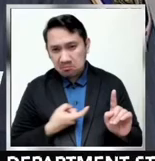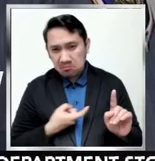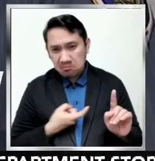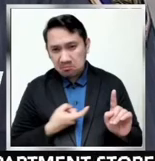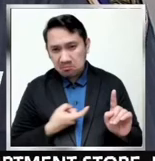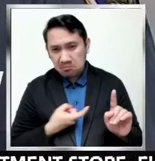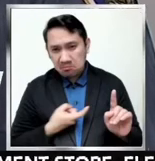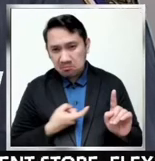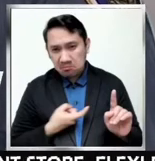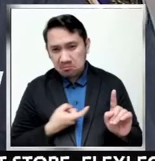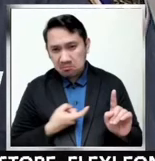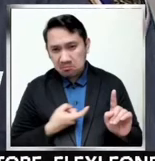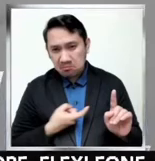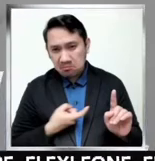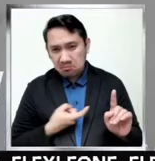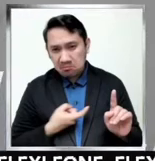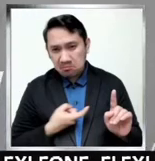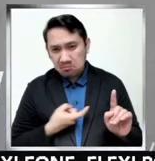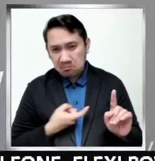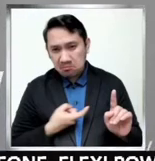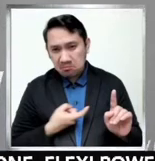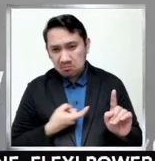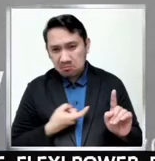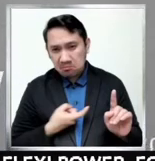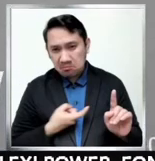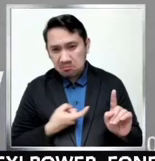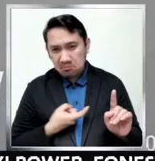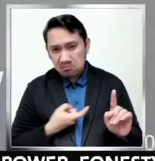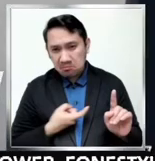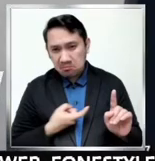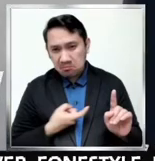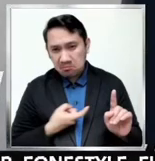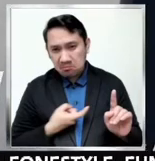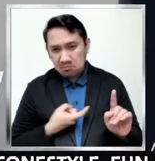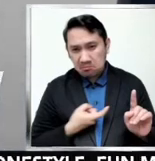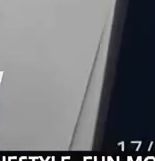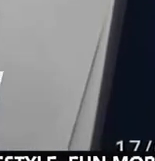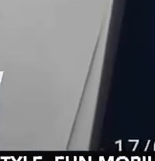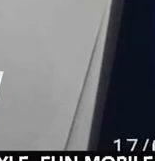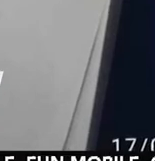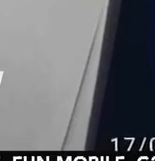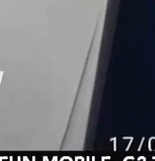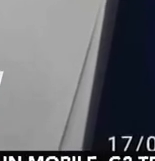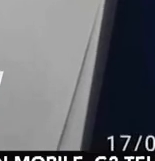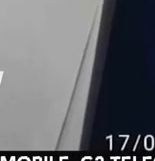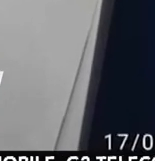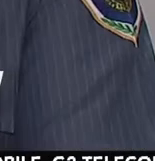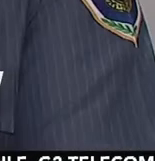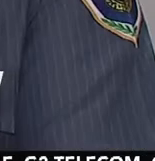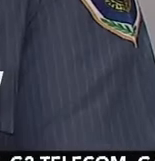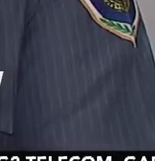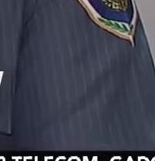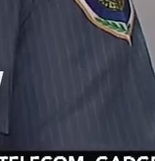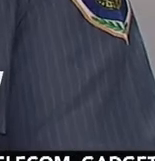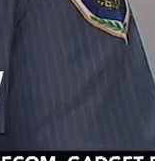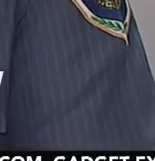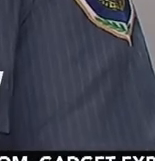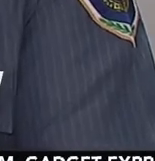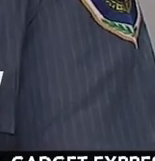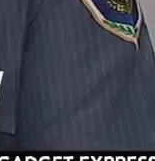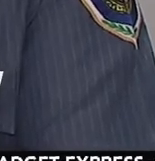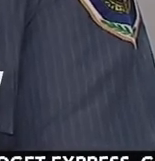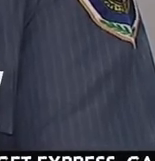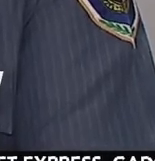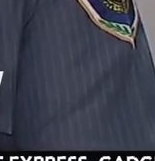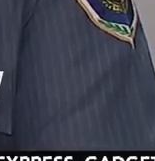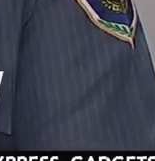ginamit na baril sa posisyon ng suspect. Nagtugma po yung na-recovered ng